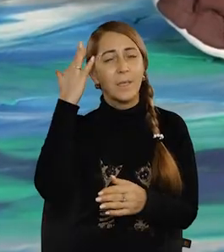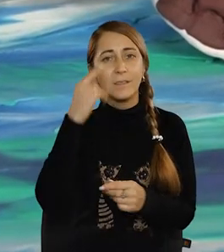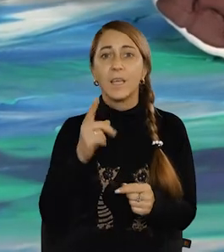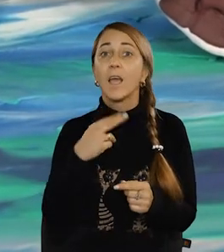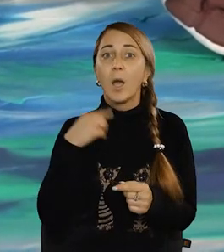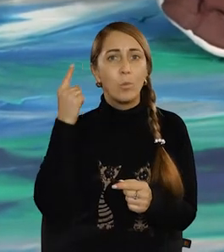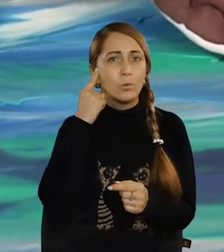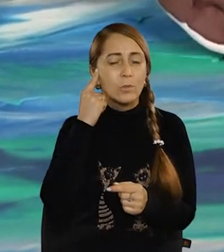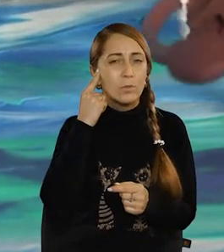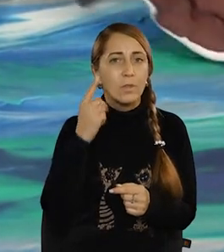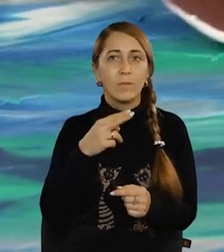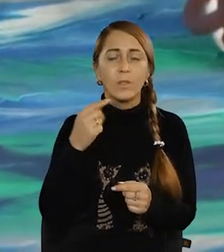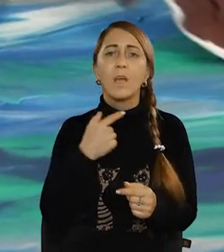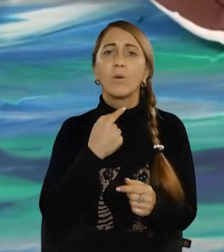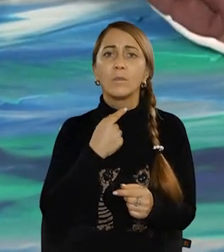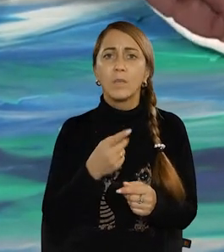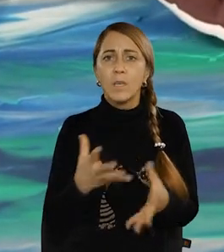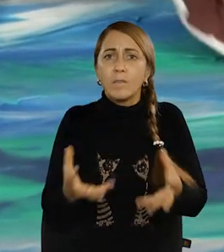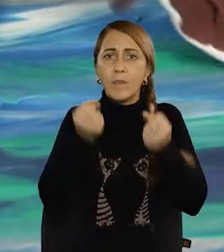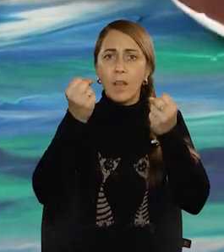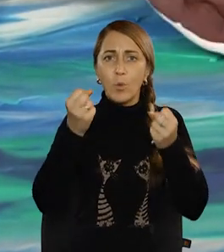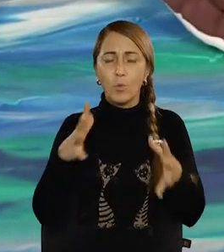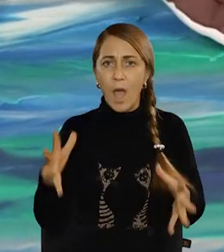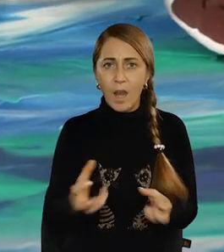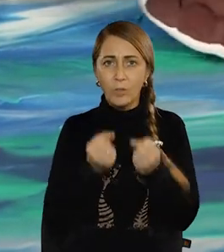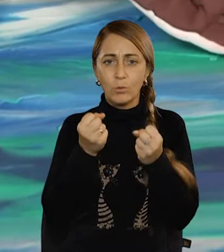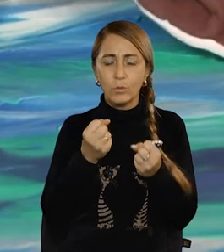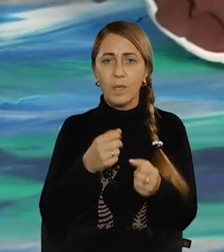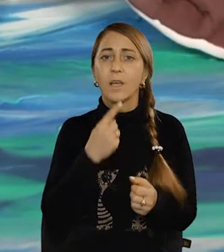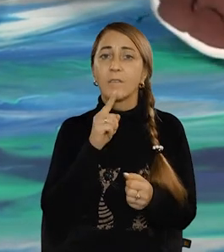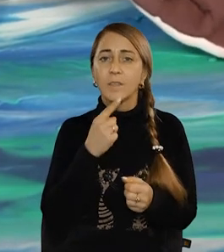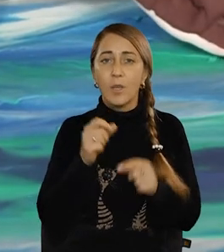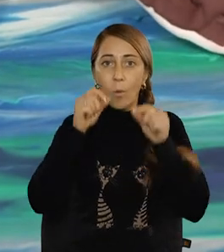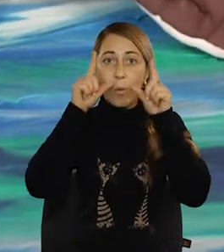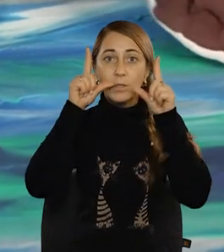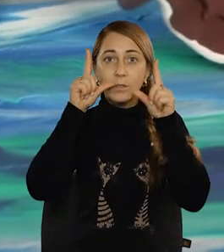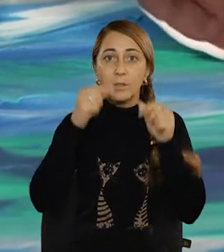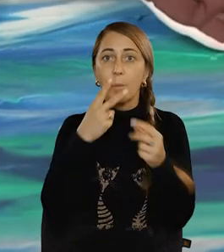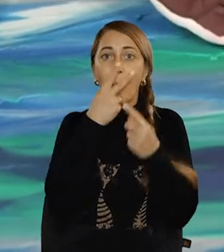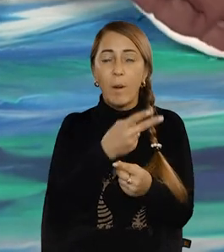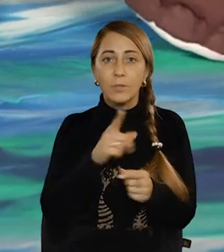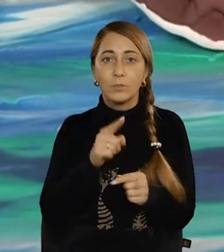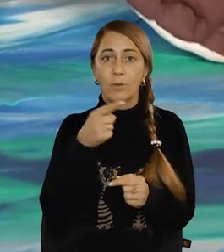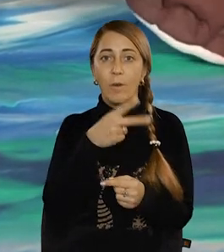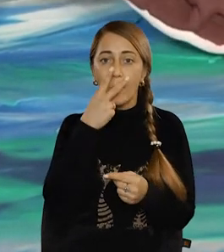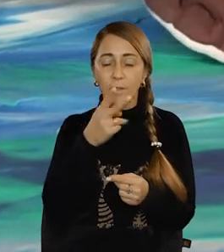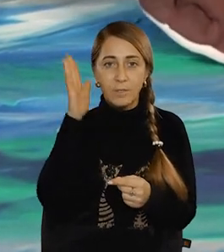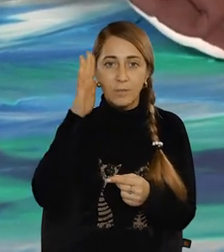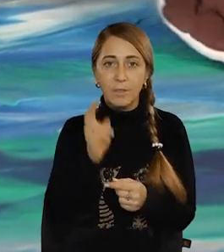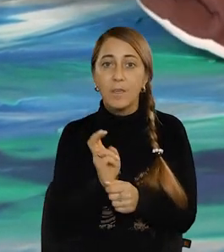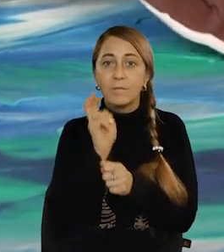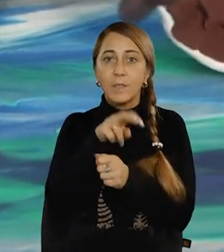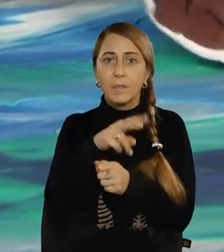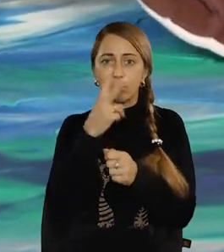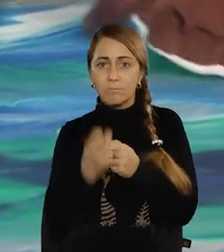як почула вигуки. «Рятуйте! Рятуйте!» Мармеладка розплющила очі та побачила, що з води то визирав,